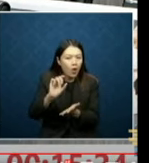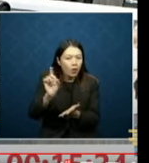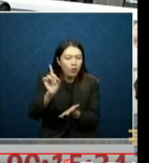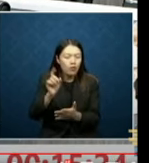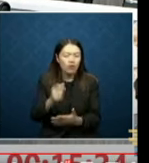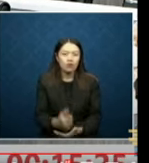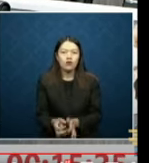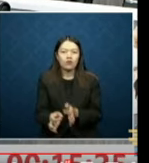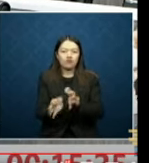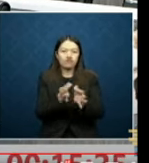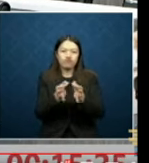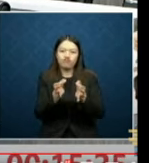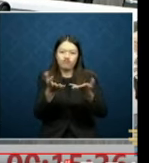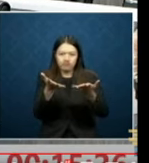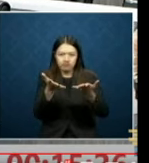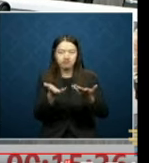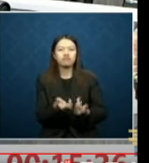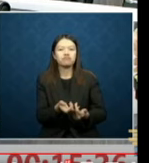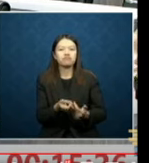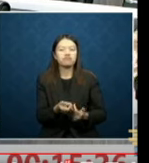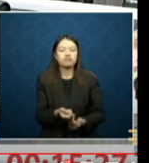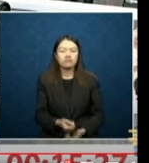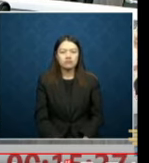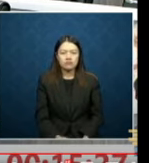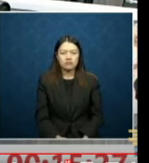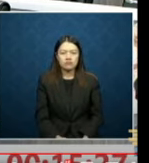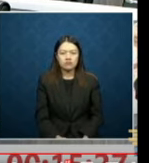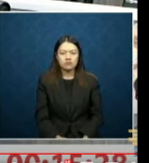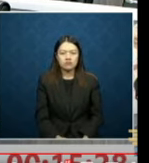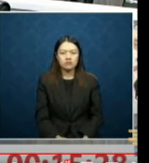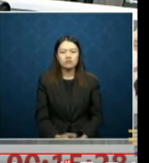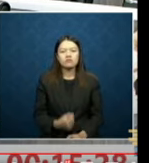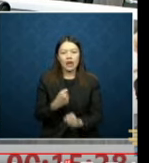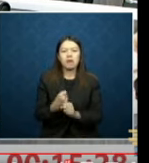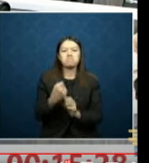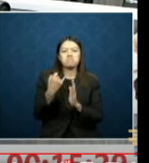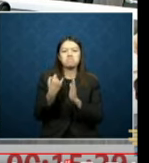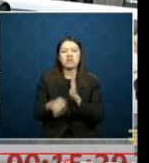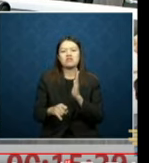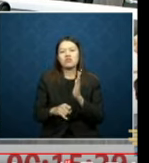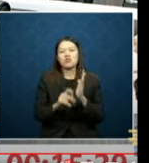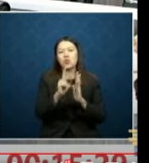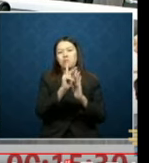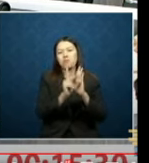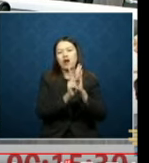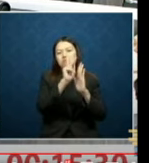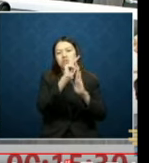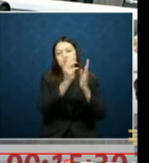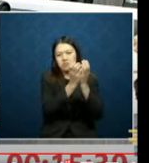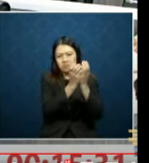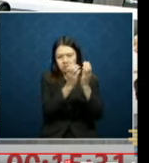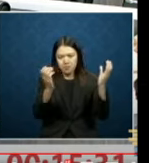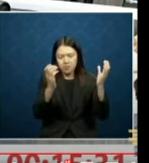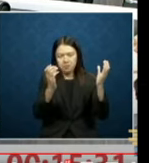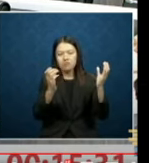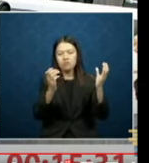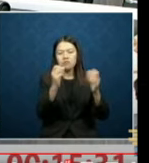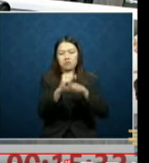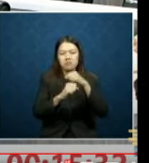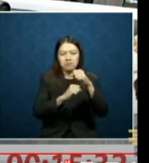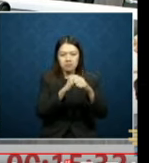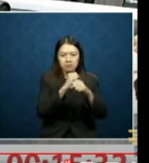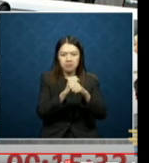ไม่ได้ชี้แจงแหล่งที่มาของรายได้จะเป็นการกระทำผิดรัฐธรรมนูญแห่งราชอาณาจักรไทยพุทธศักรา